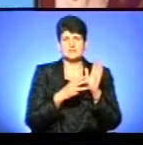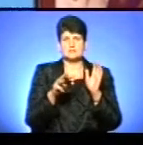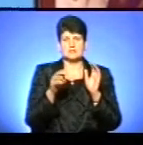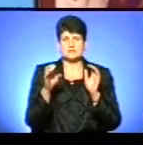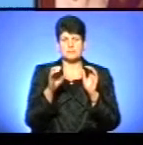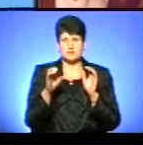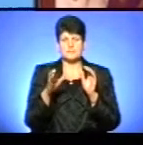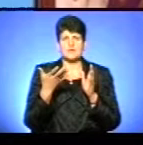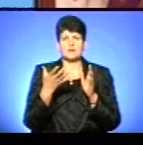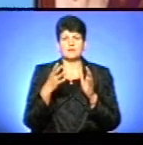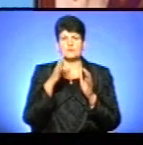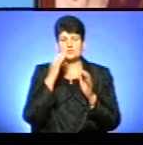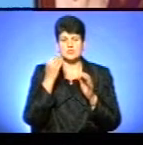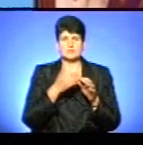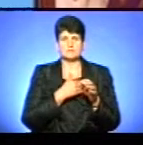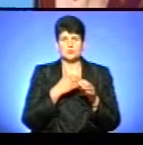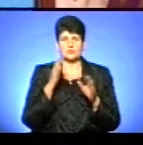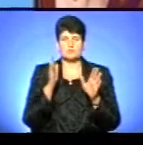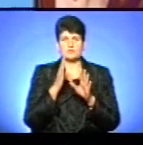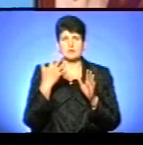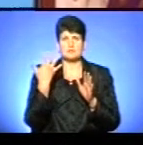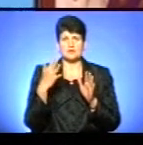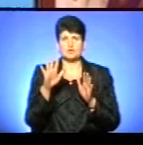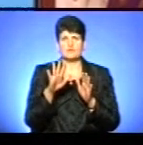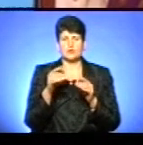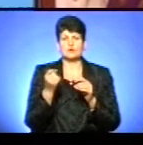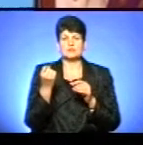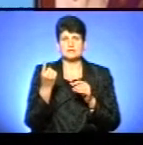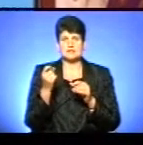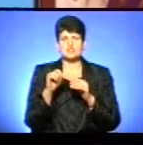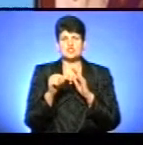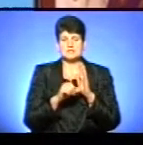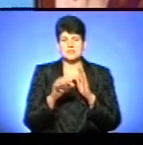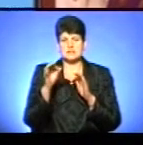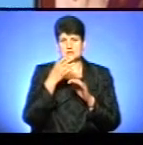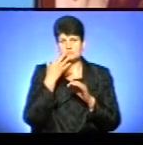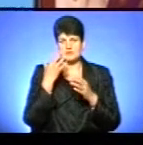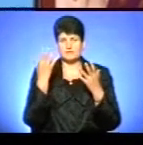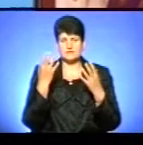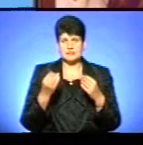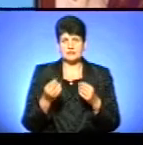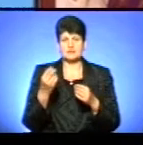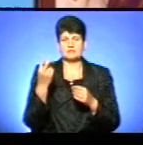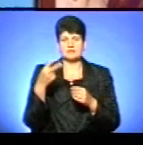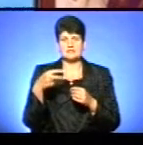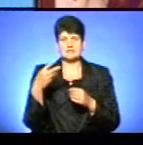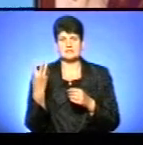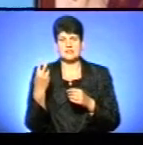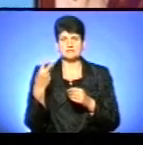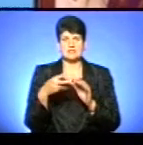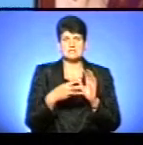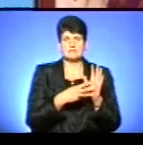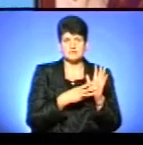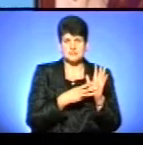Нічна температура повітря 5 вересня 11-16 тепла, денна 23-28.